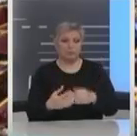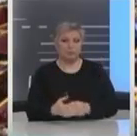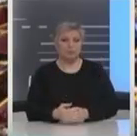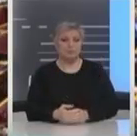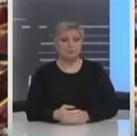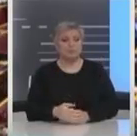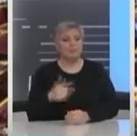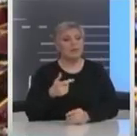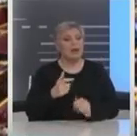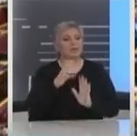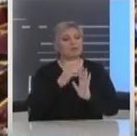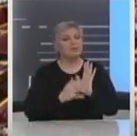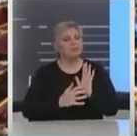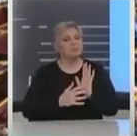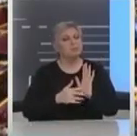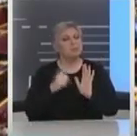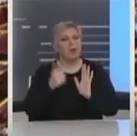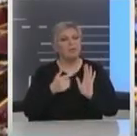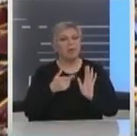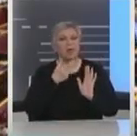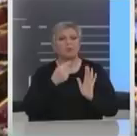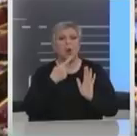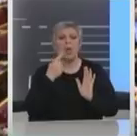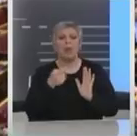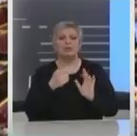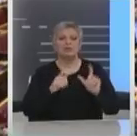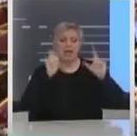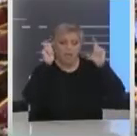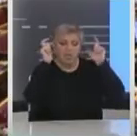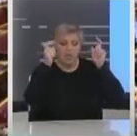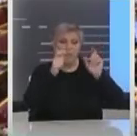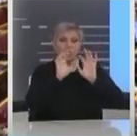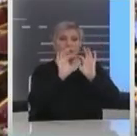Την οποία αναφέρεστε χωρίς καμία δυσκολία σε δημοκρατία της Μακεδονίας.